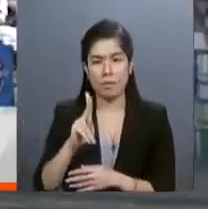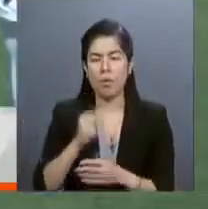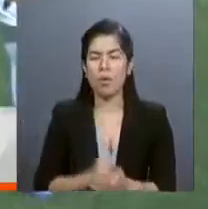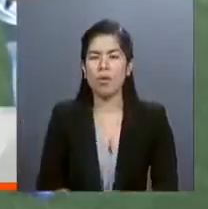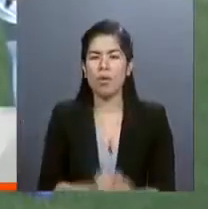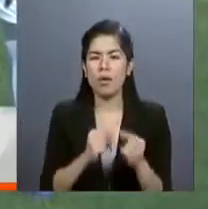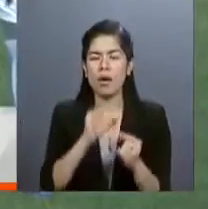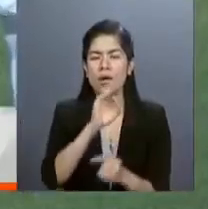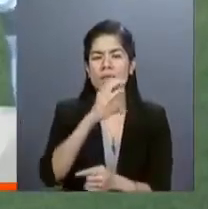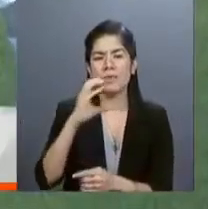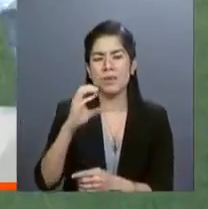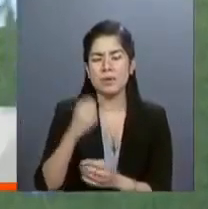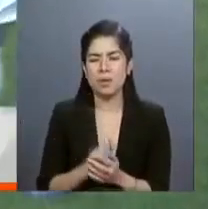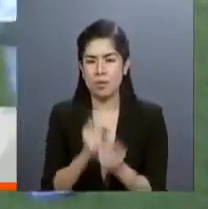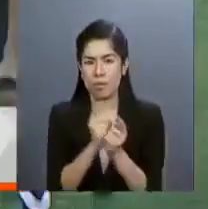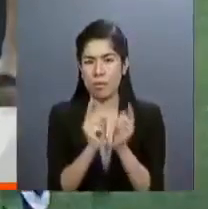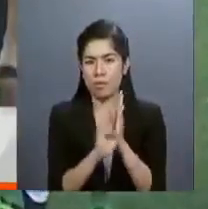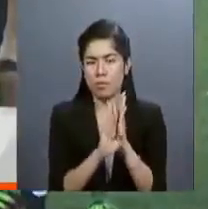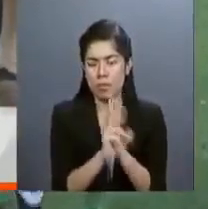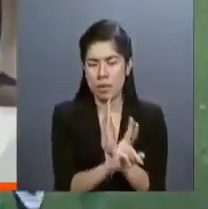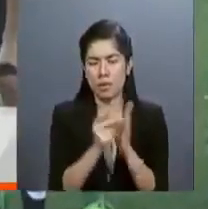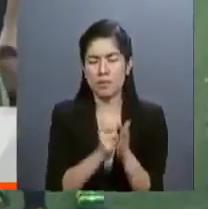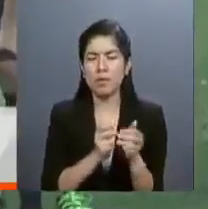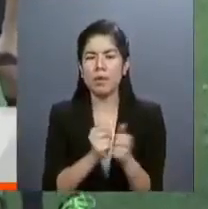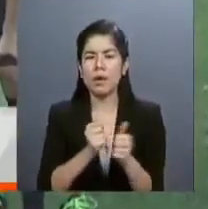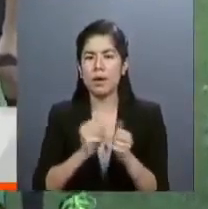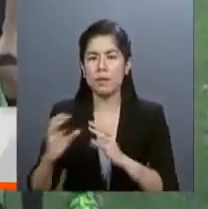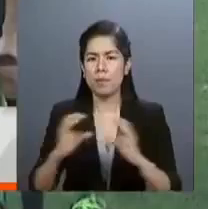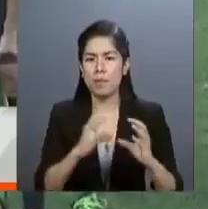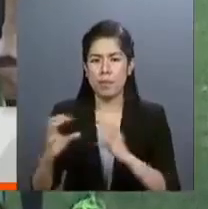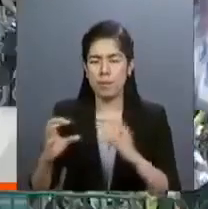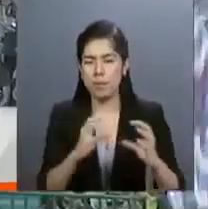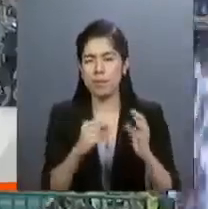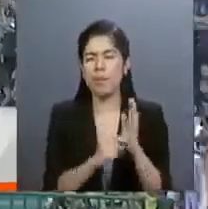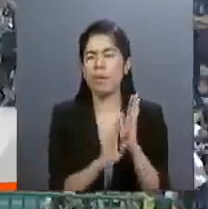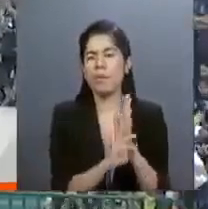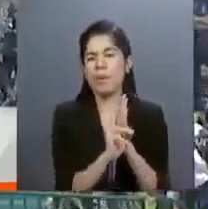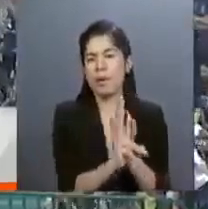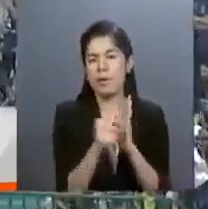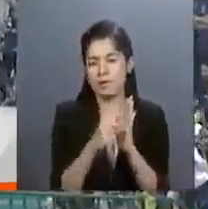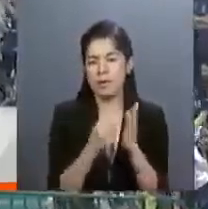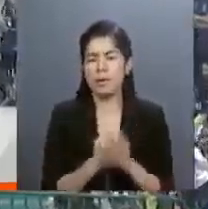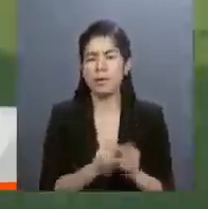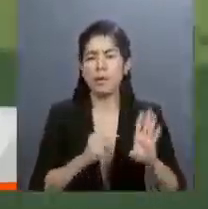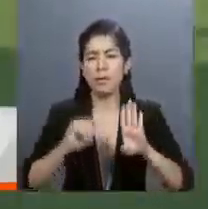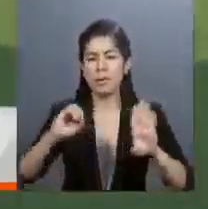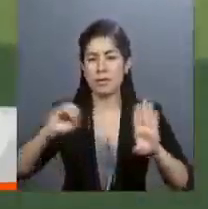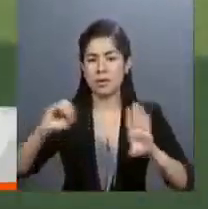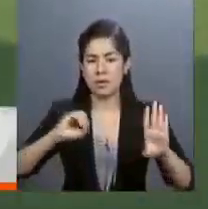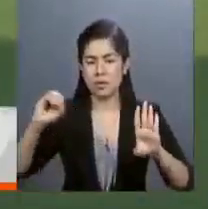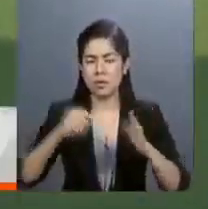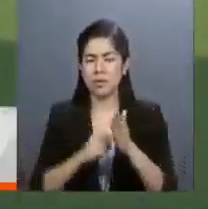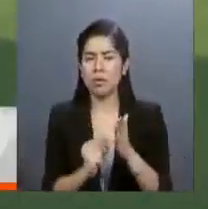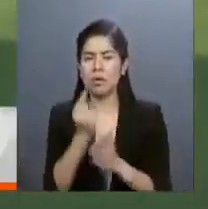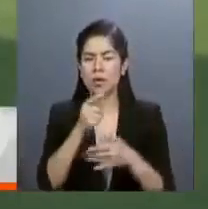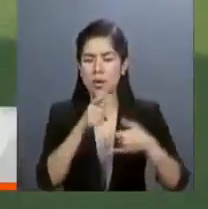ก่าและเจ้าของแชมป์รายการนี้4สมัยปราสาทสายฟ้าเหนือกว่าตามฟอร์มครับนำก่อนถึง 4-0 เริ่มจากเวส